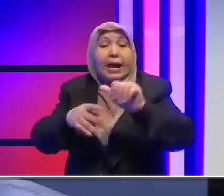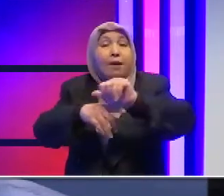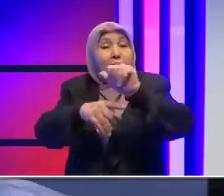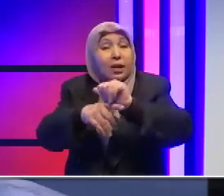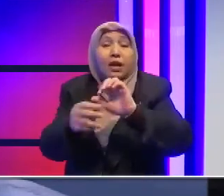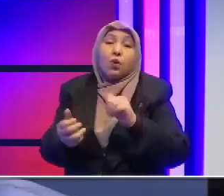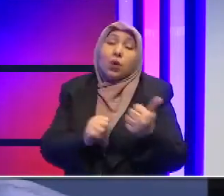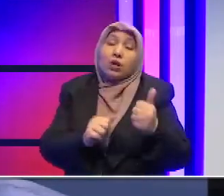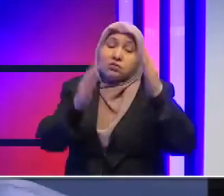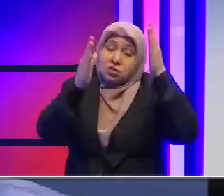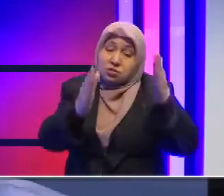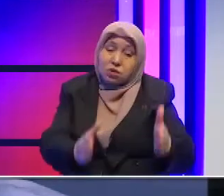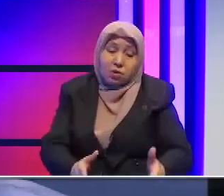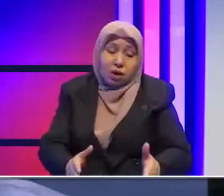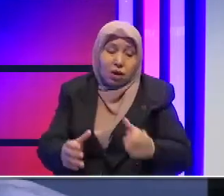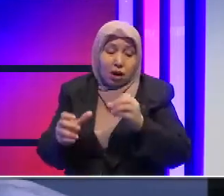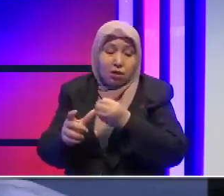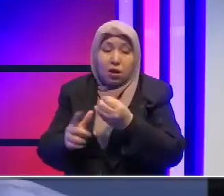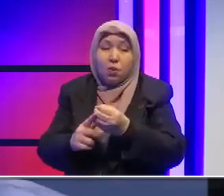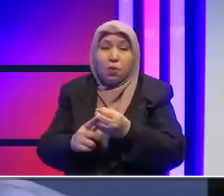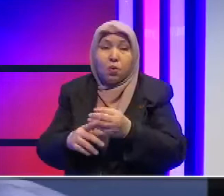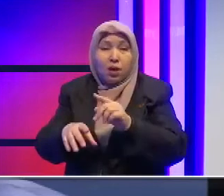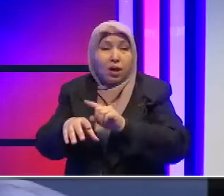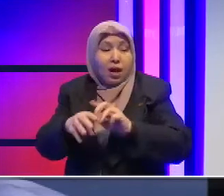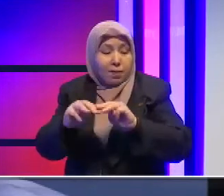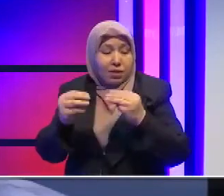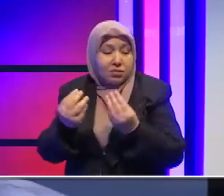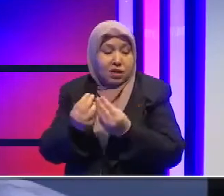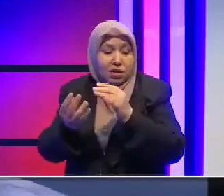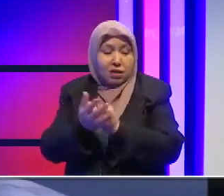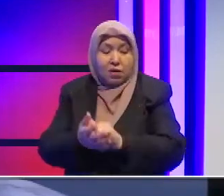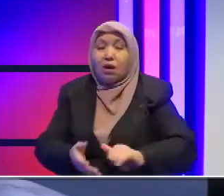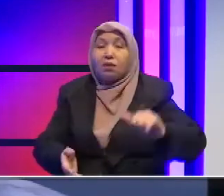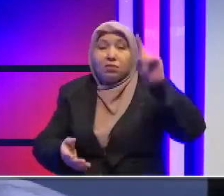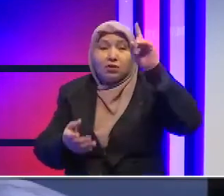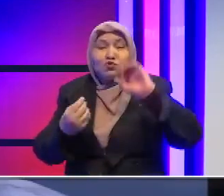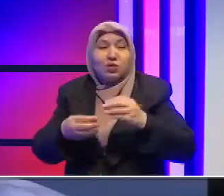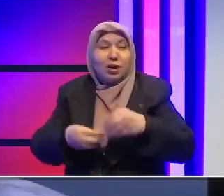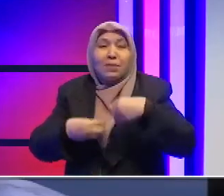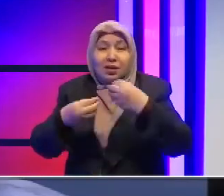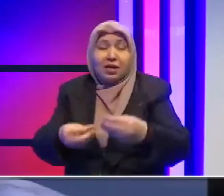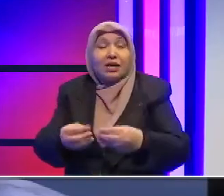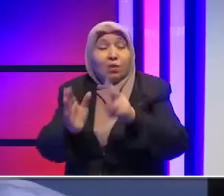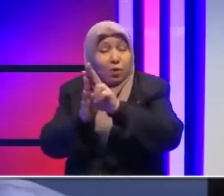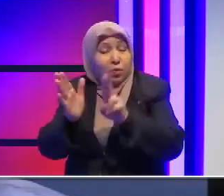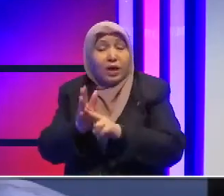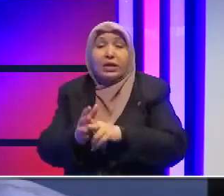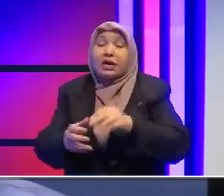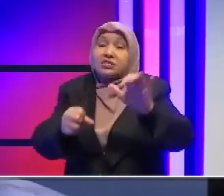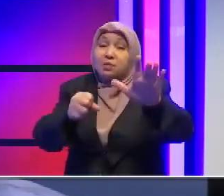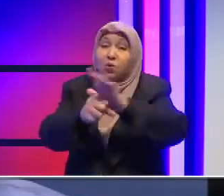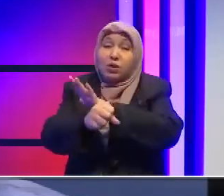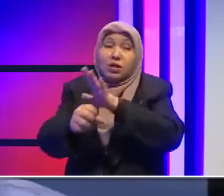diamalkan oleh seseorang ataupun sesuatu kaum. Maka bagi Nabi SAW, Allah telah berikan satu syariat yang sempurna, yang